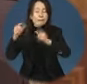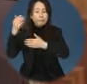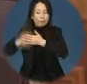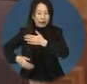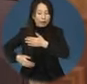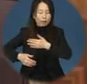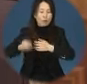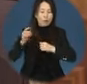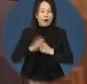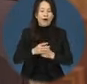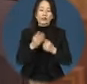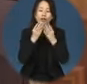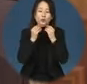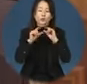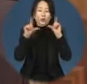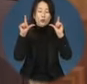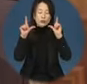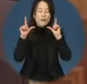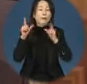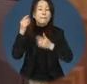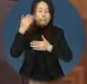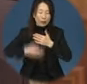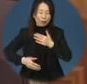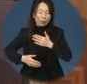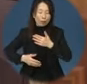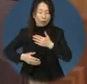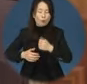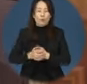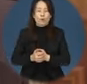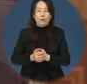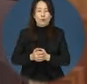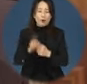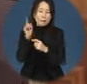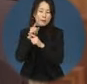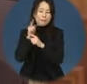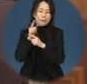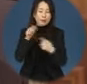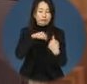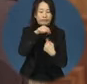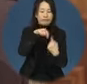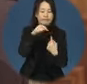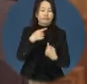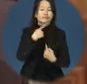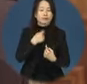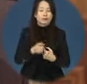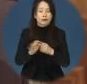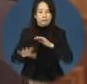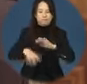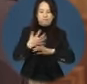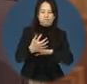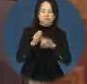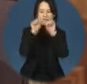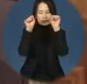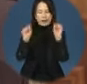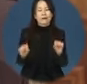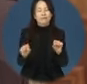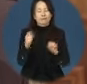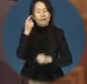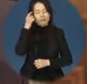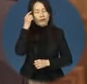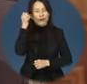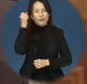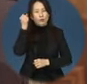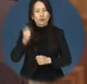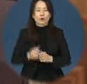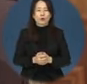그렇게 토요일을 제외하고 이런 o2 아니까요 거의 매일 운영을 했었는데 제들은 굉장히 혁신적인 체제였다 이렇게 생각을 하고